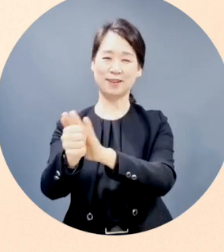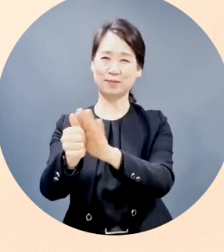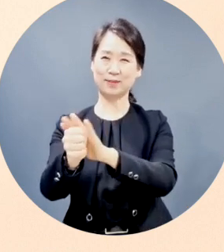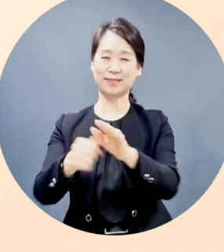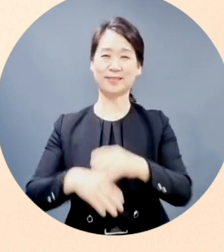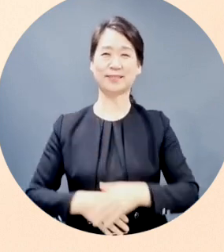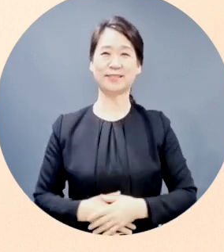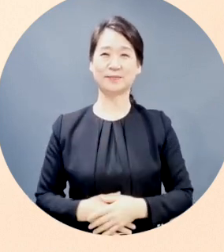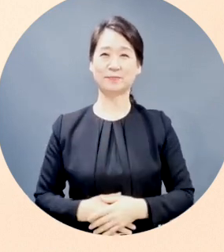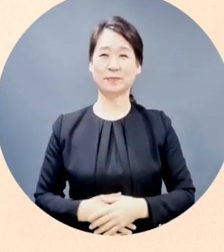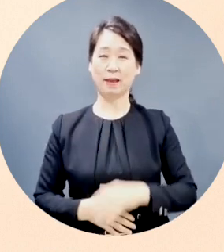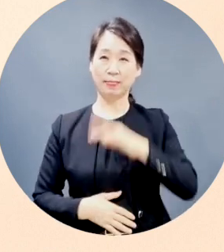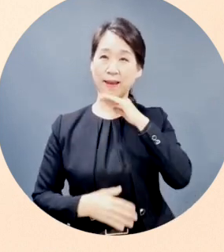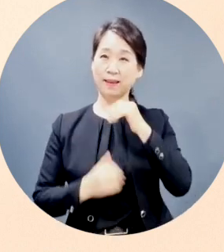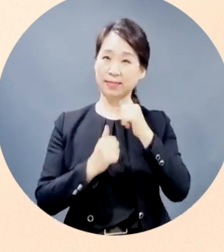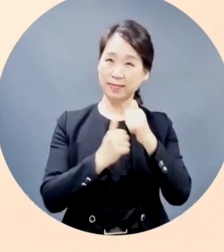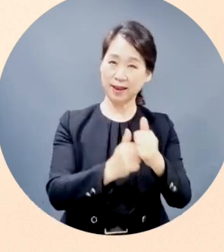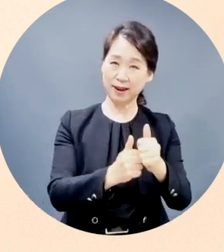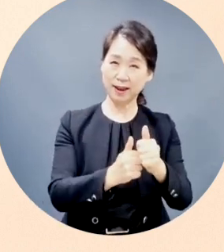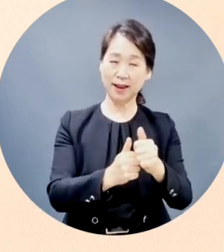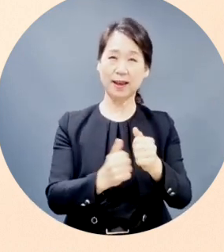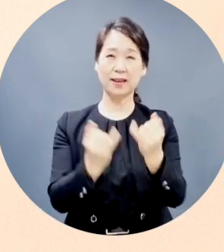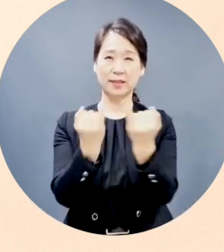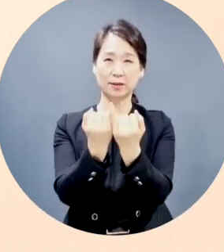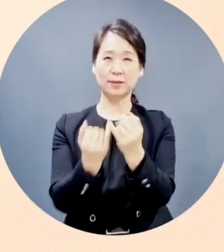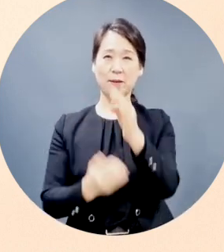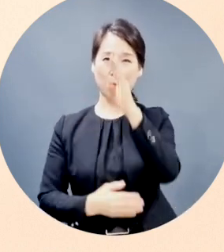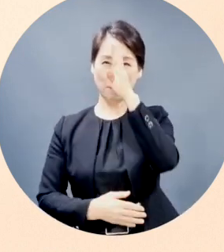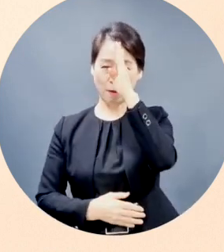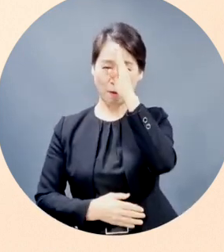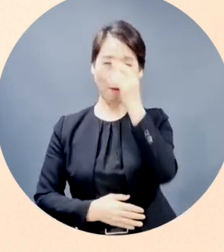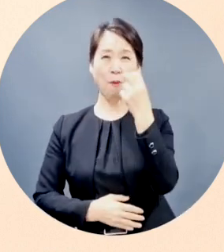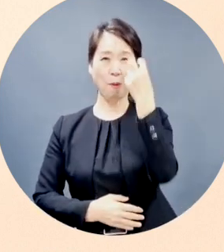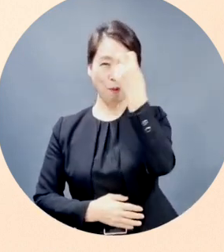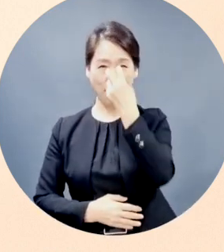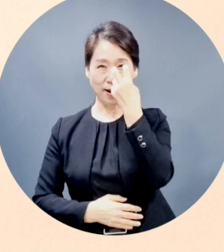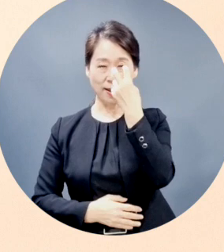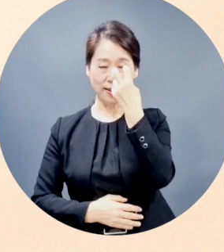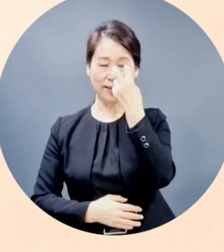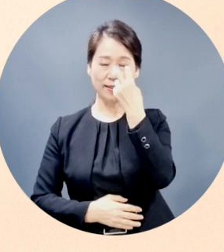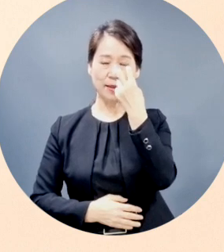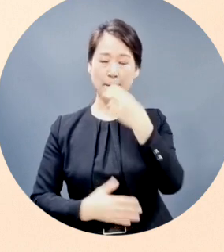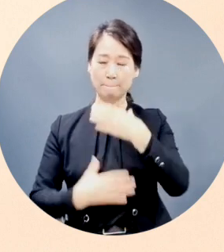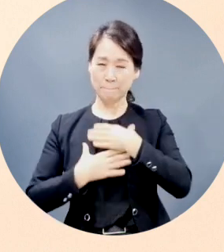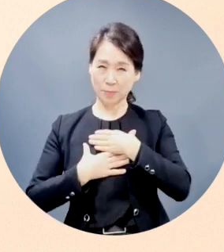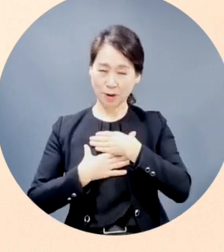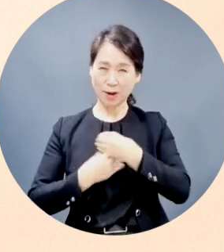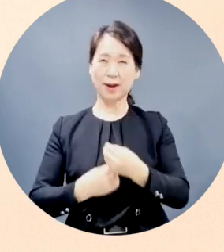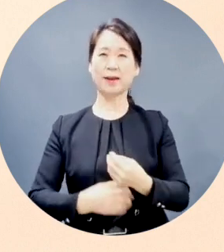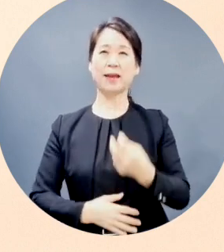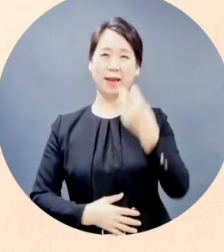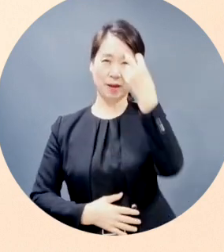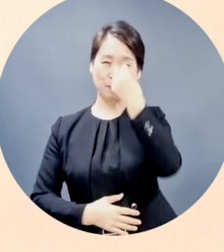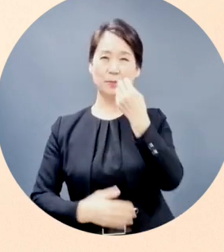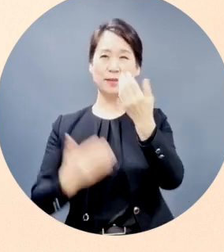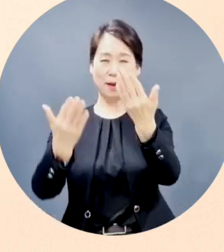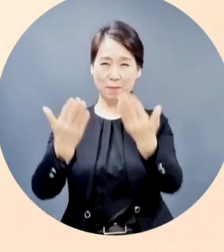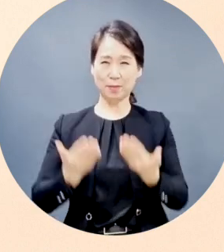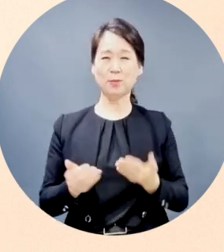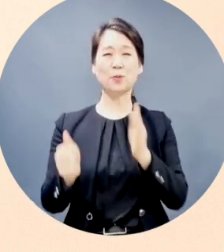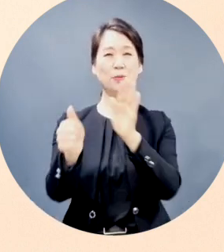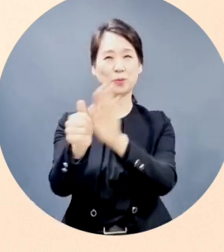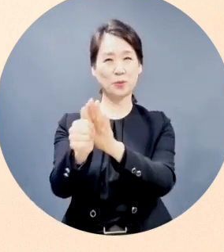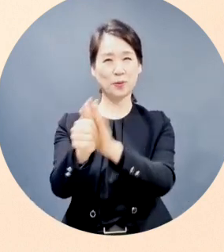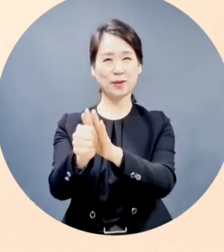서비스를 제공합니다. 나아가 생애주기별 여성질환 관리 서비스를 제공하여 여성 장애인이 보다 편하게 진료를 받을